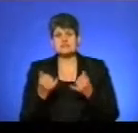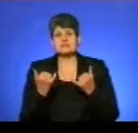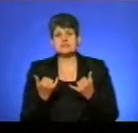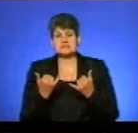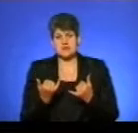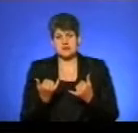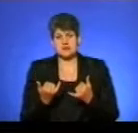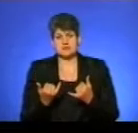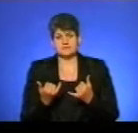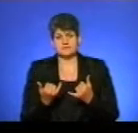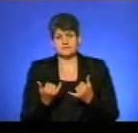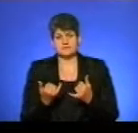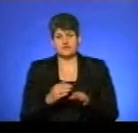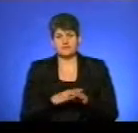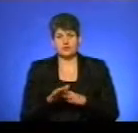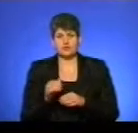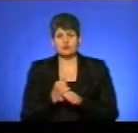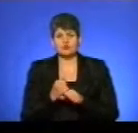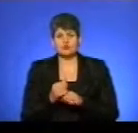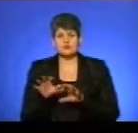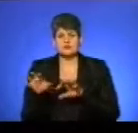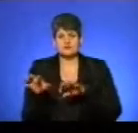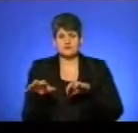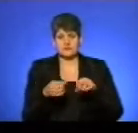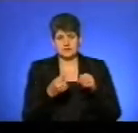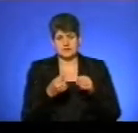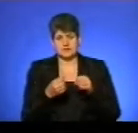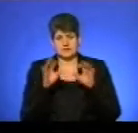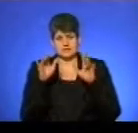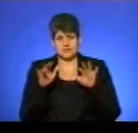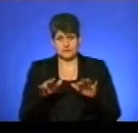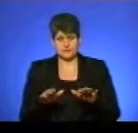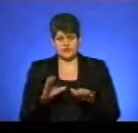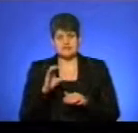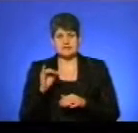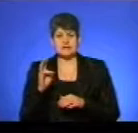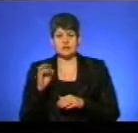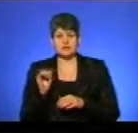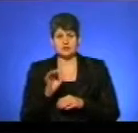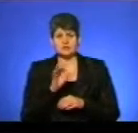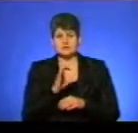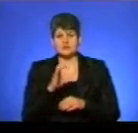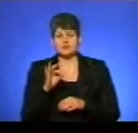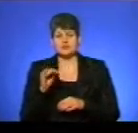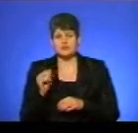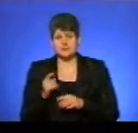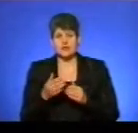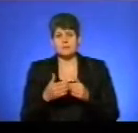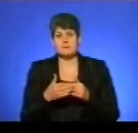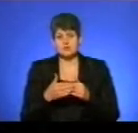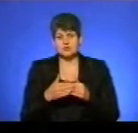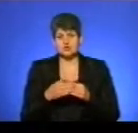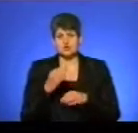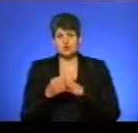ми виконуємо роботи з вивезення снігу. Синоптик Тернопільського гідрометцентру Оксана Софінська в найближчу добу